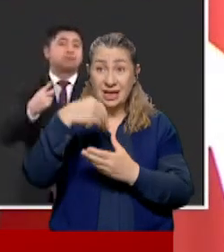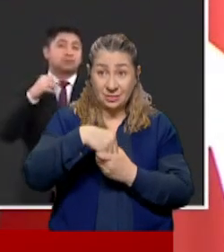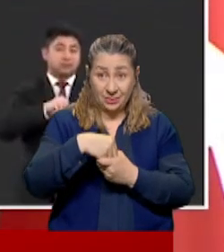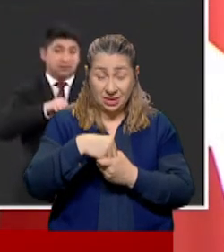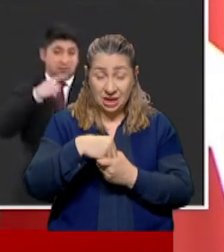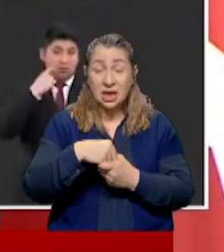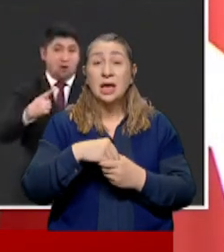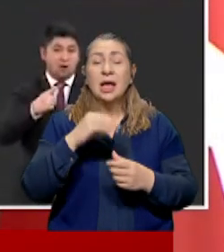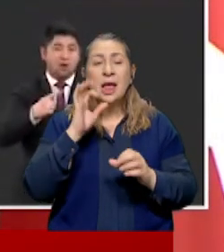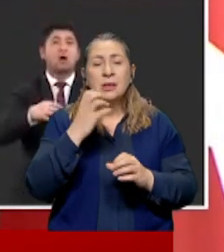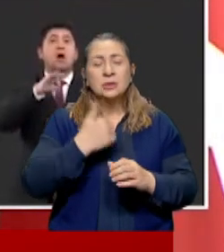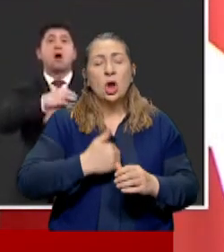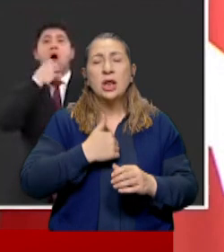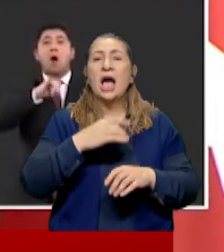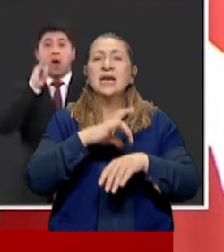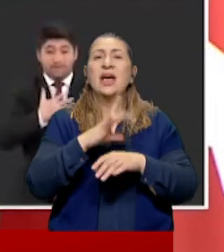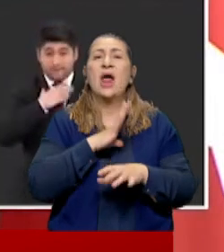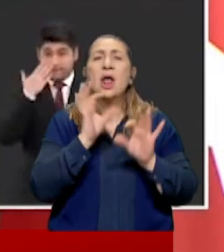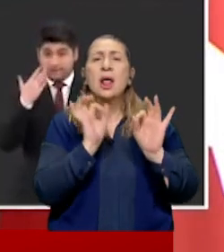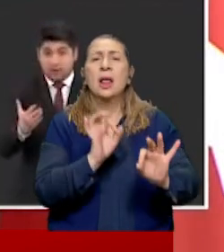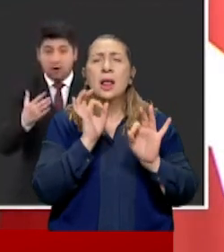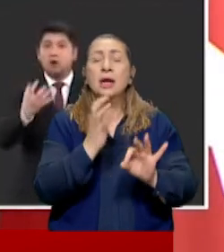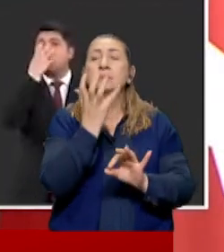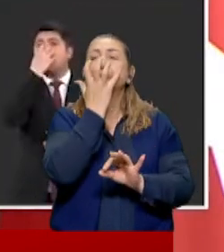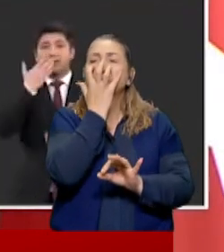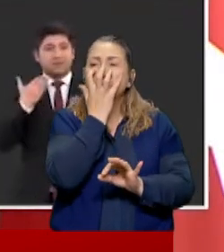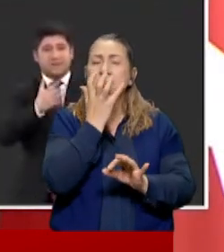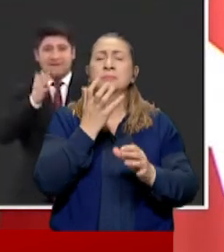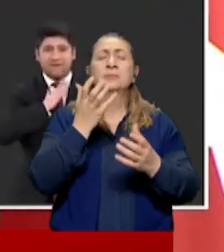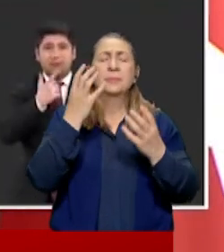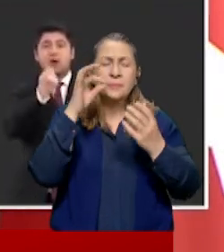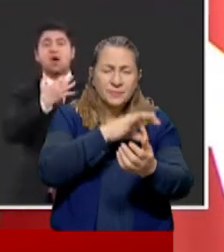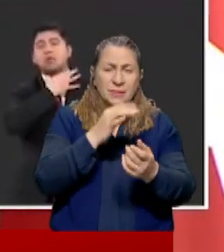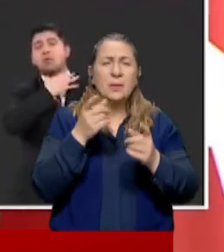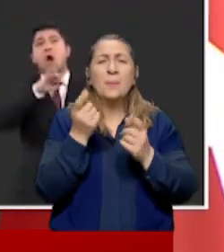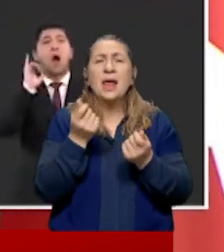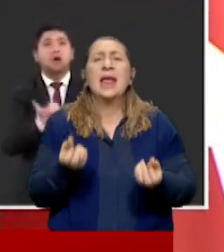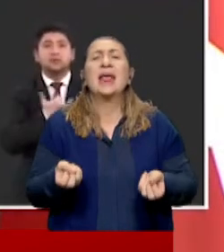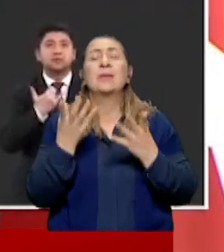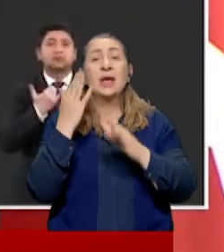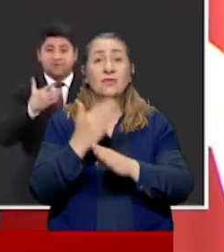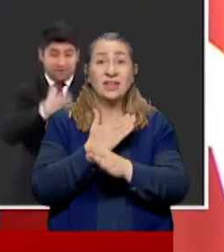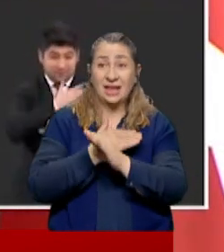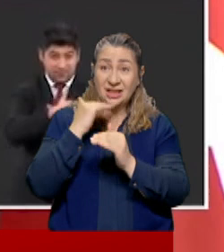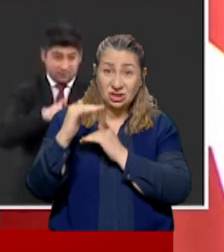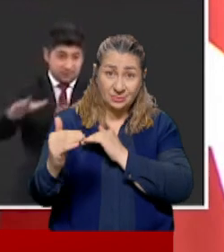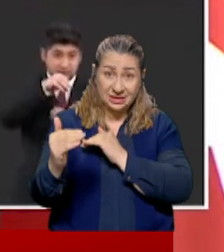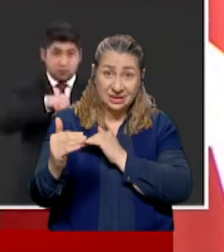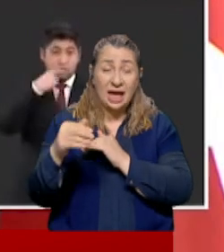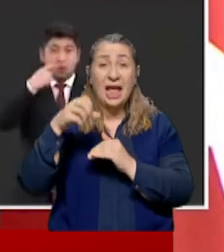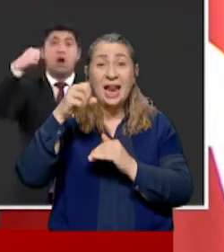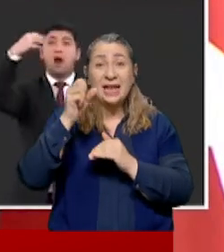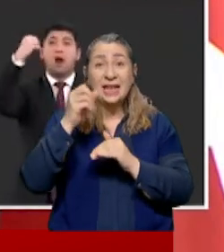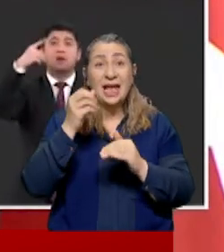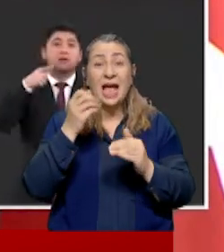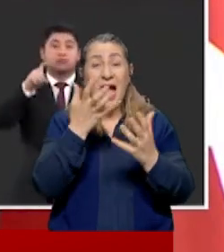kapsamını kronik hastalığı sebebiyle cihaz kullanan maddi imkanı yetersiz vatandaşlarımızın